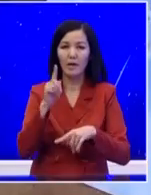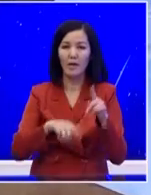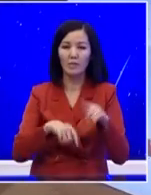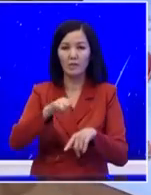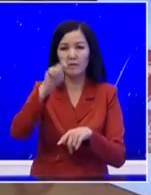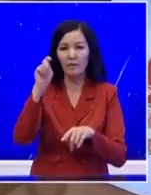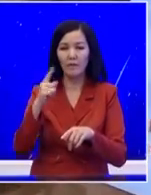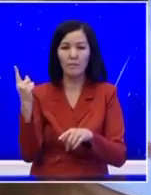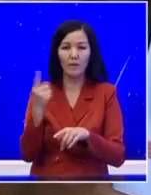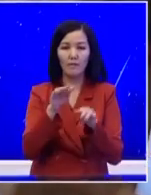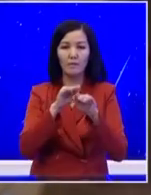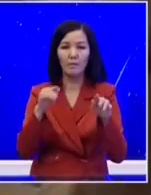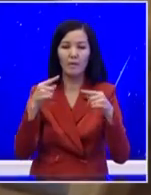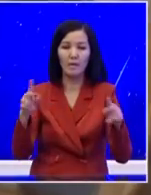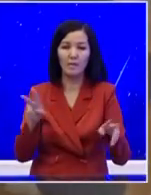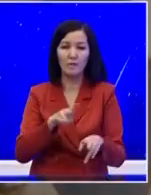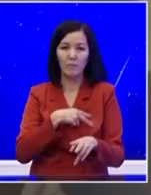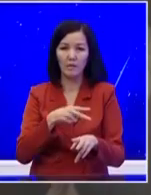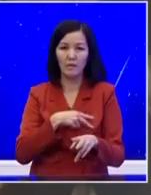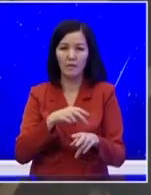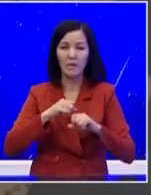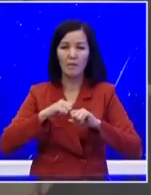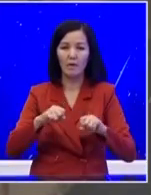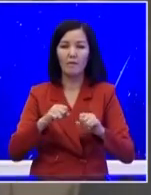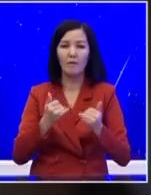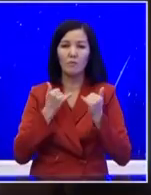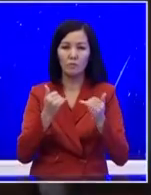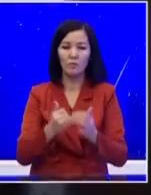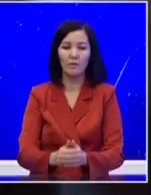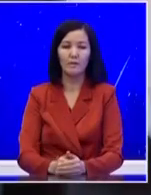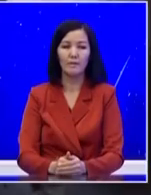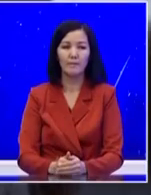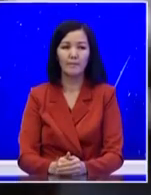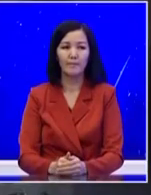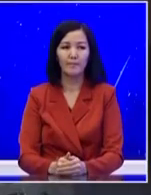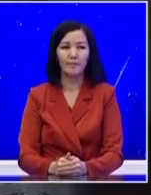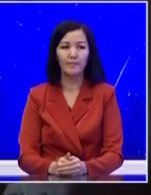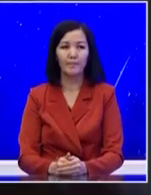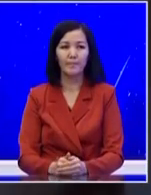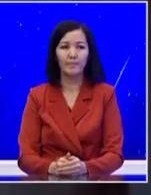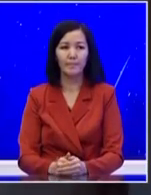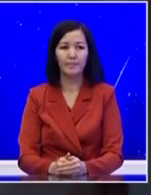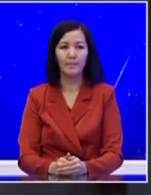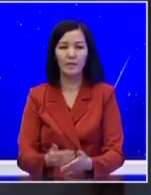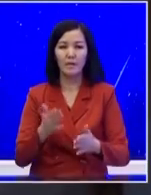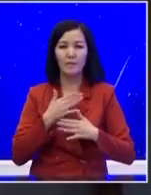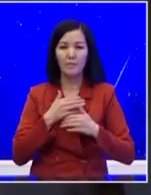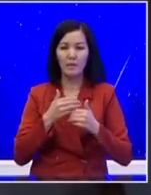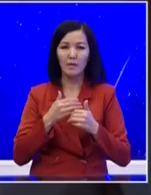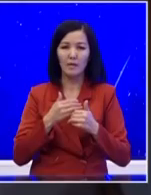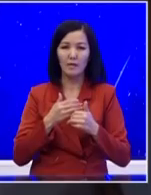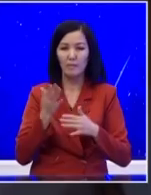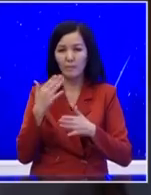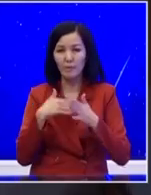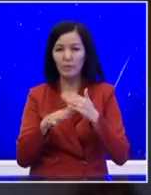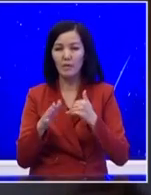первой степени и различными медалями за боевые заслуги. Бежали, нас обстреливают минометы.